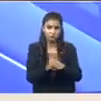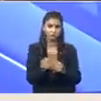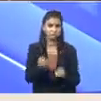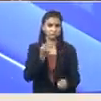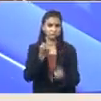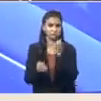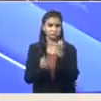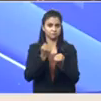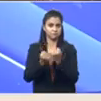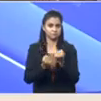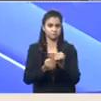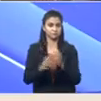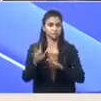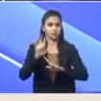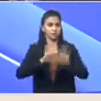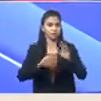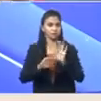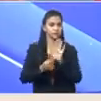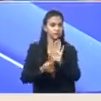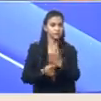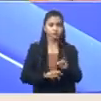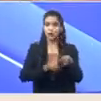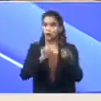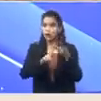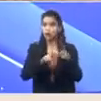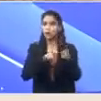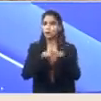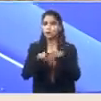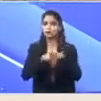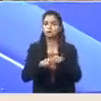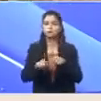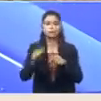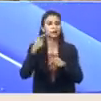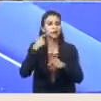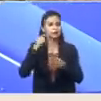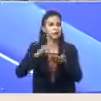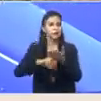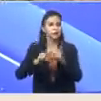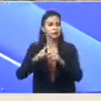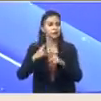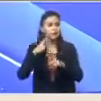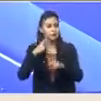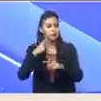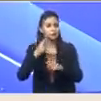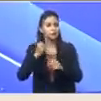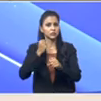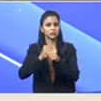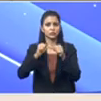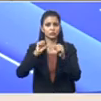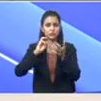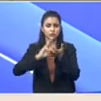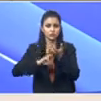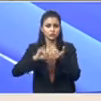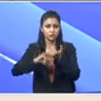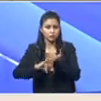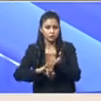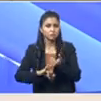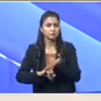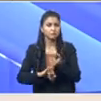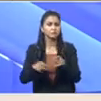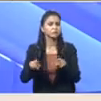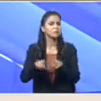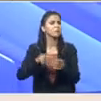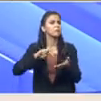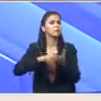लिए दे रहा है। एक और उदाहरण इंडिजीनियस गेम्स रिवाइवल का है, यानी